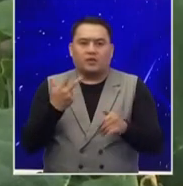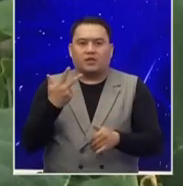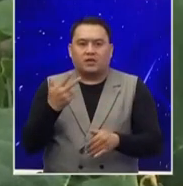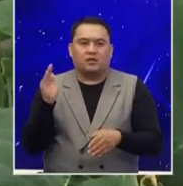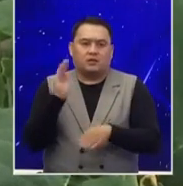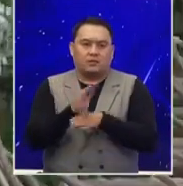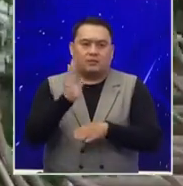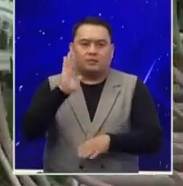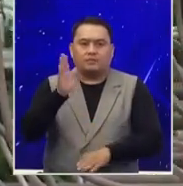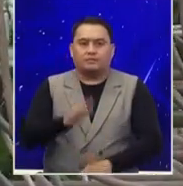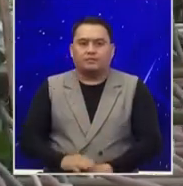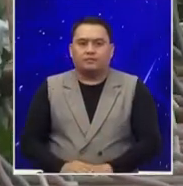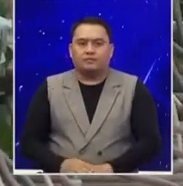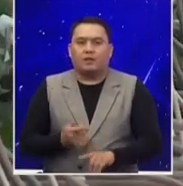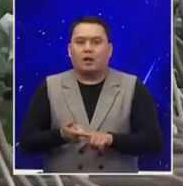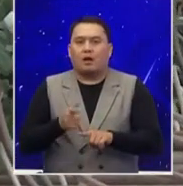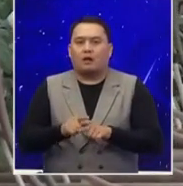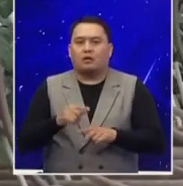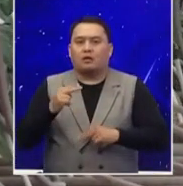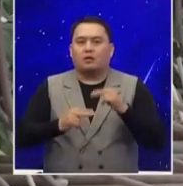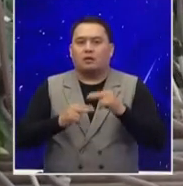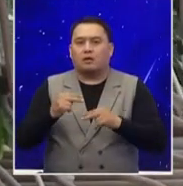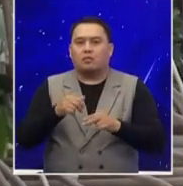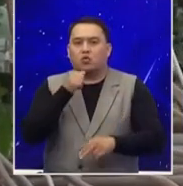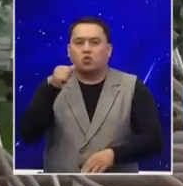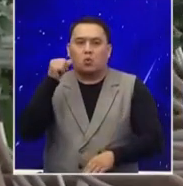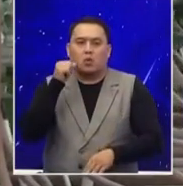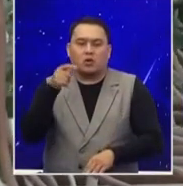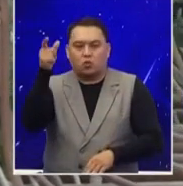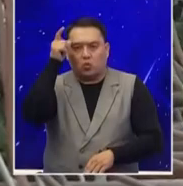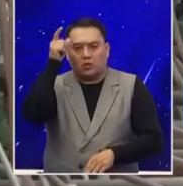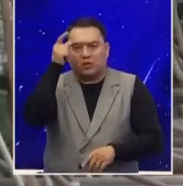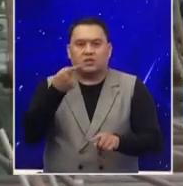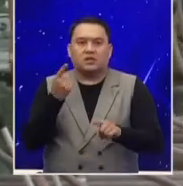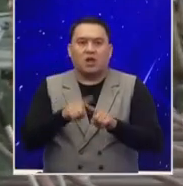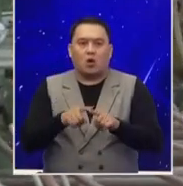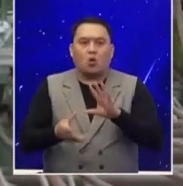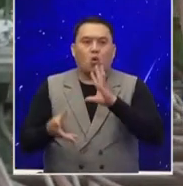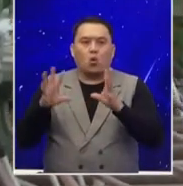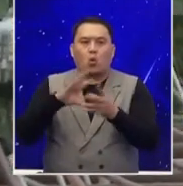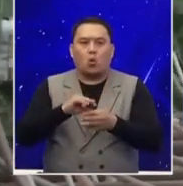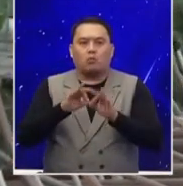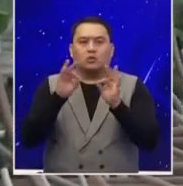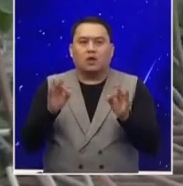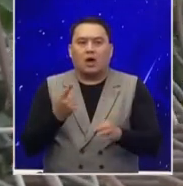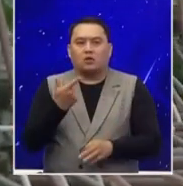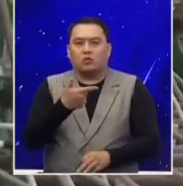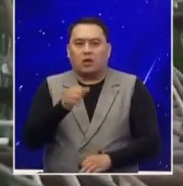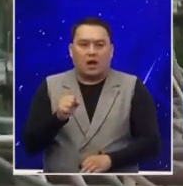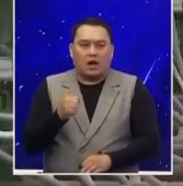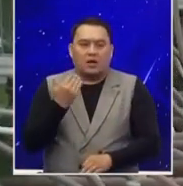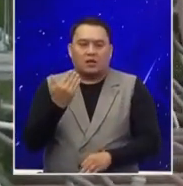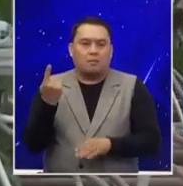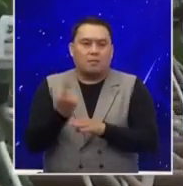теплицы. Эта теплица построена в декабре прошлого года по турецкой технологии. Ее общая площадь составляет более 1 гектара.